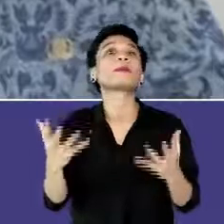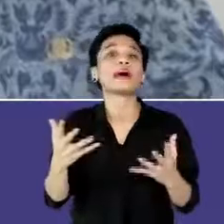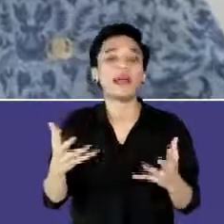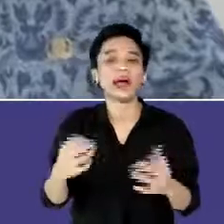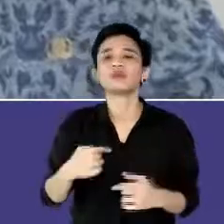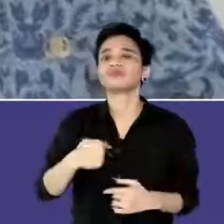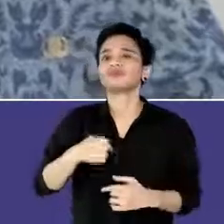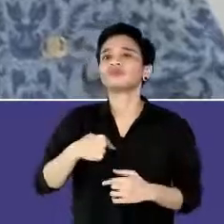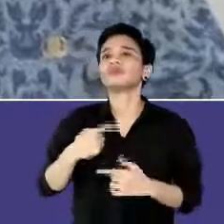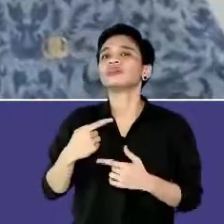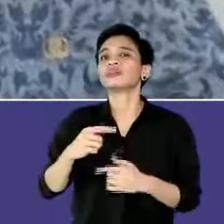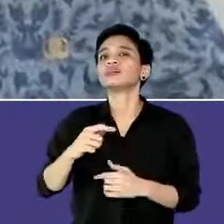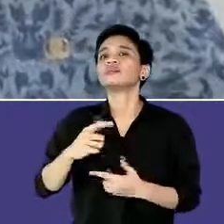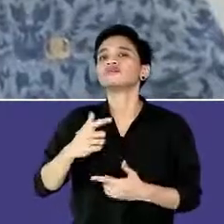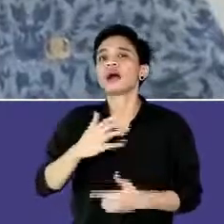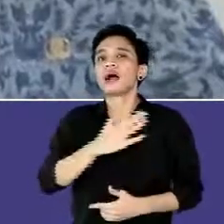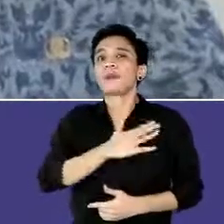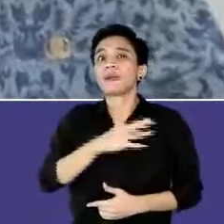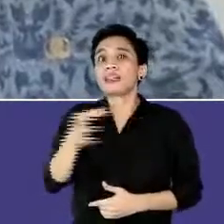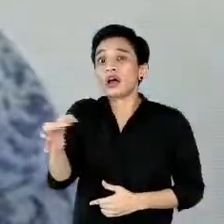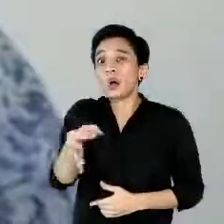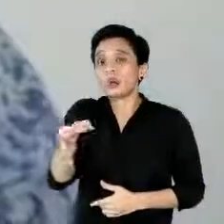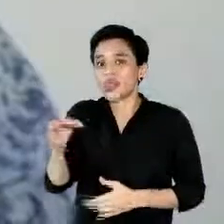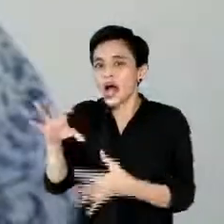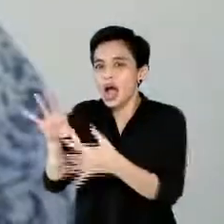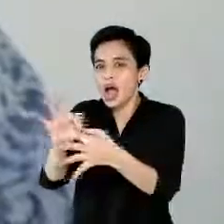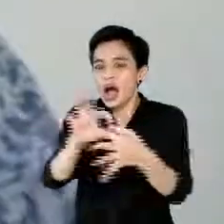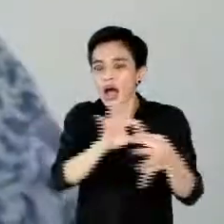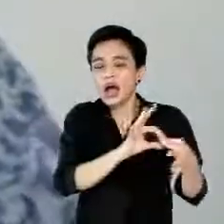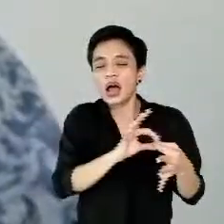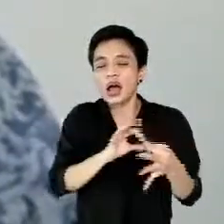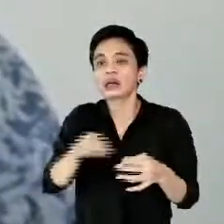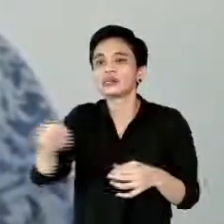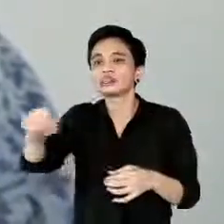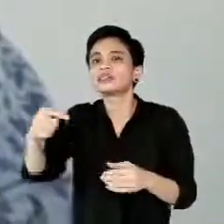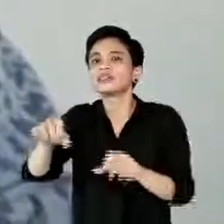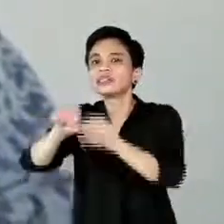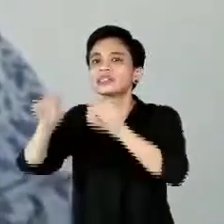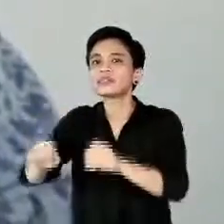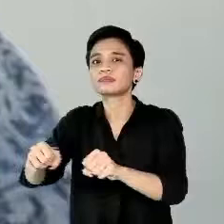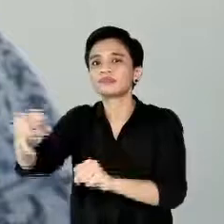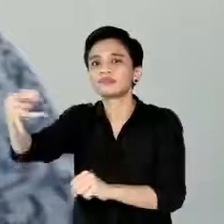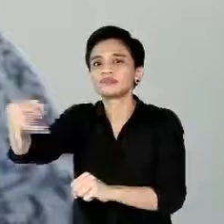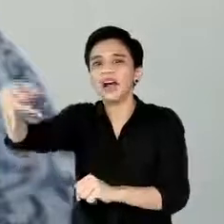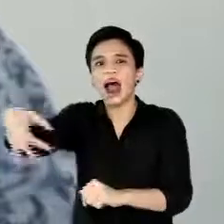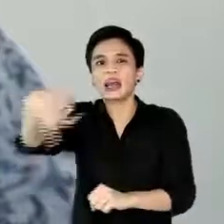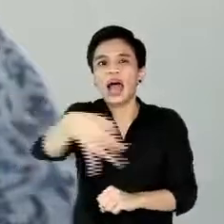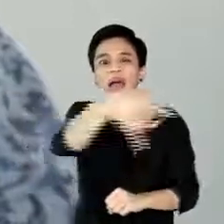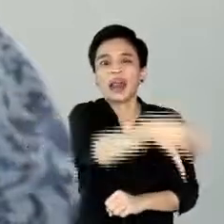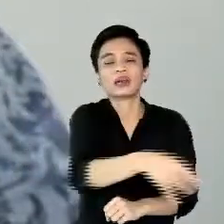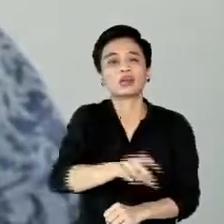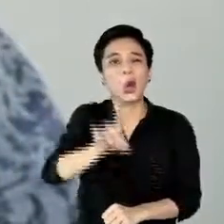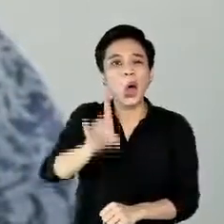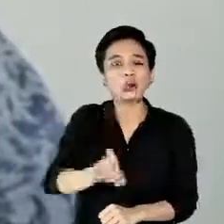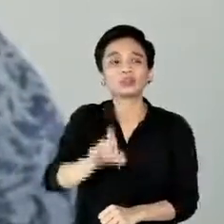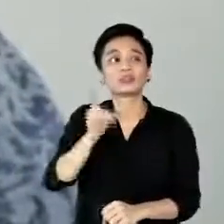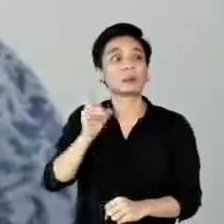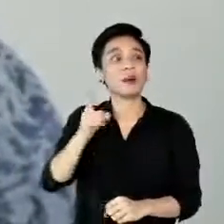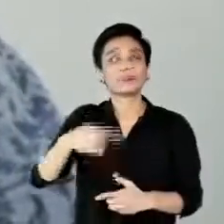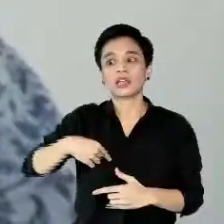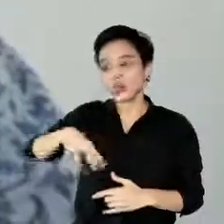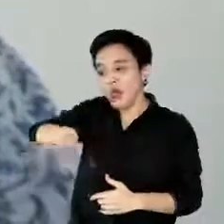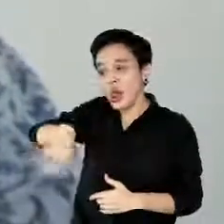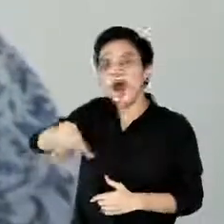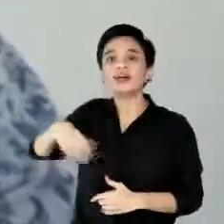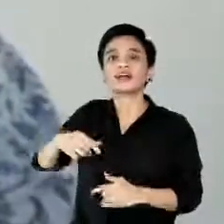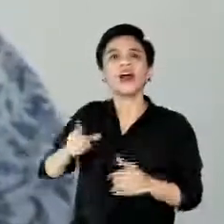mereka yang pertama dulunya TPK miliknya diperketat tentunya karena jujur Cluster keluarga yang